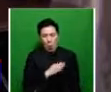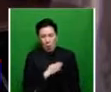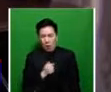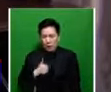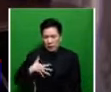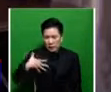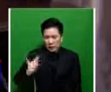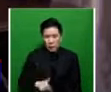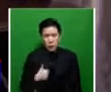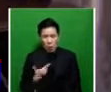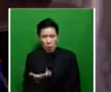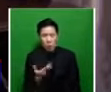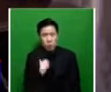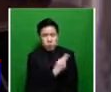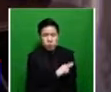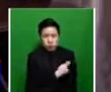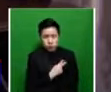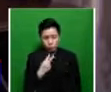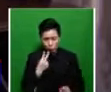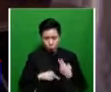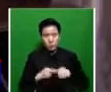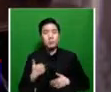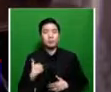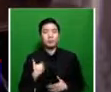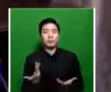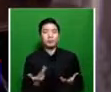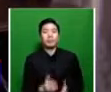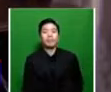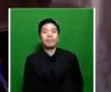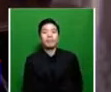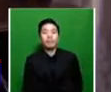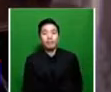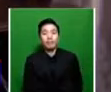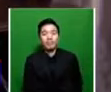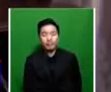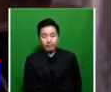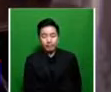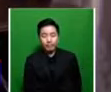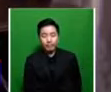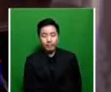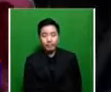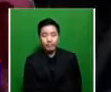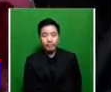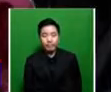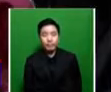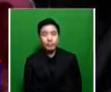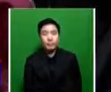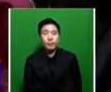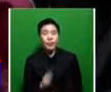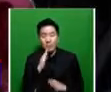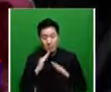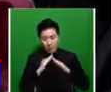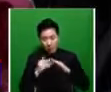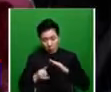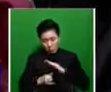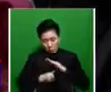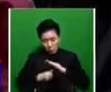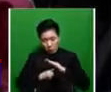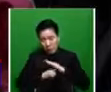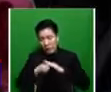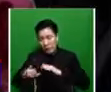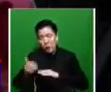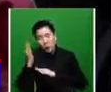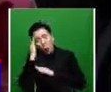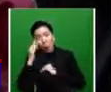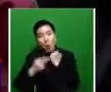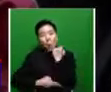ายใจเลยอยากมาตรวจก็เลยมาตรวจอย่างเงี้ยครับ บางเคสเนี่ยที่เขาบอกว่าอยู่ที่บ้านแต่จริงๆแล้วเขาแยกจากบ้านไปพักที่โรง